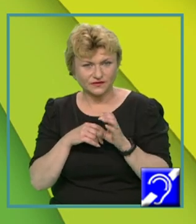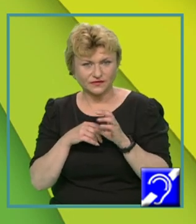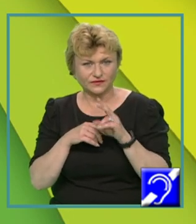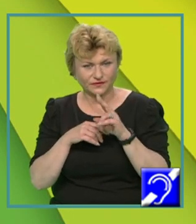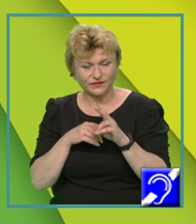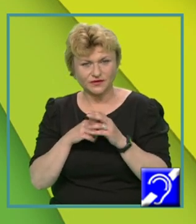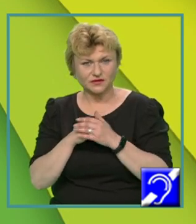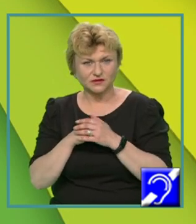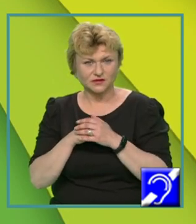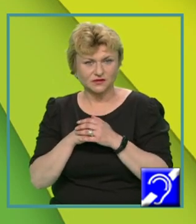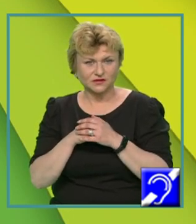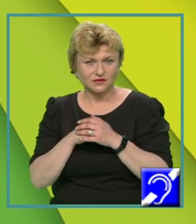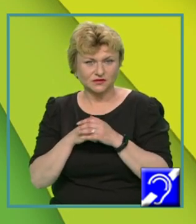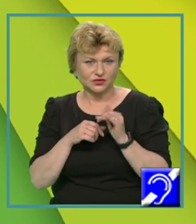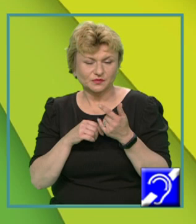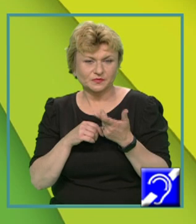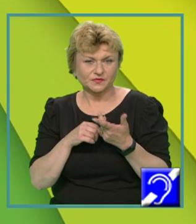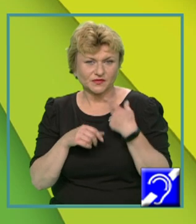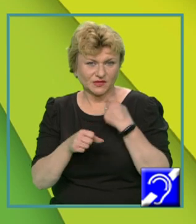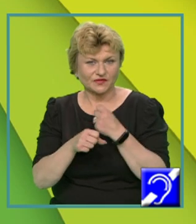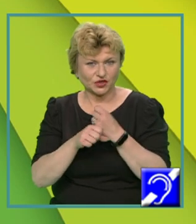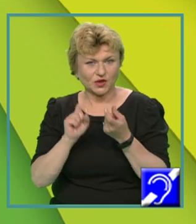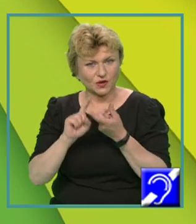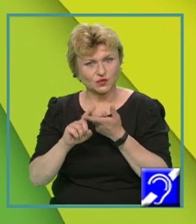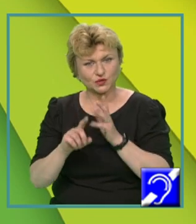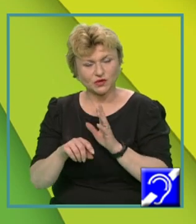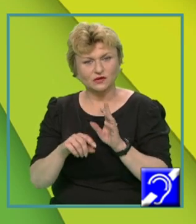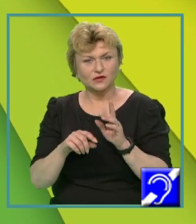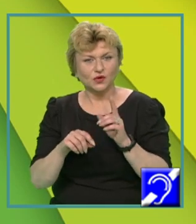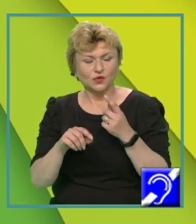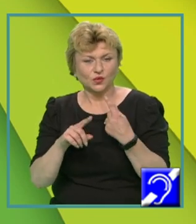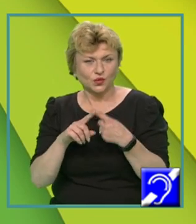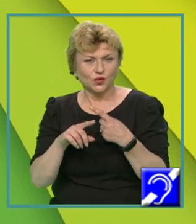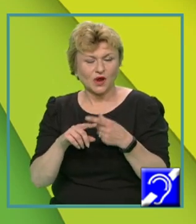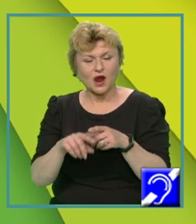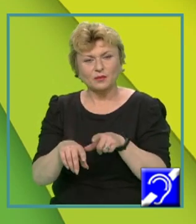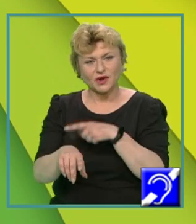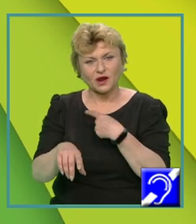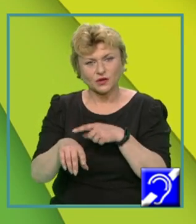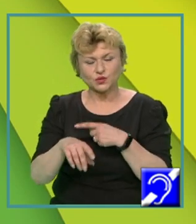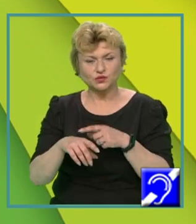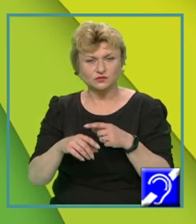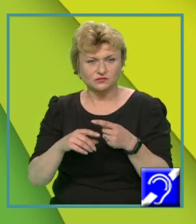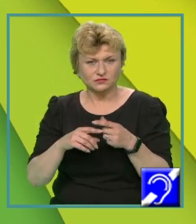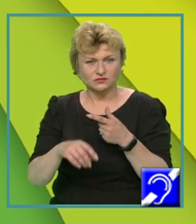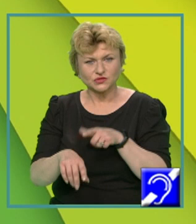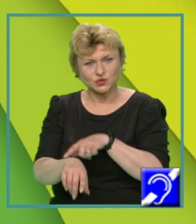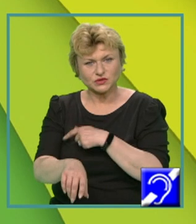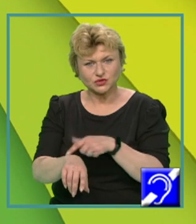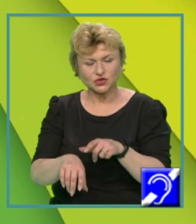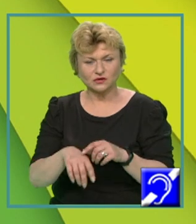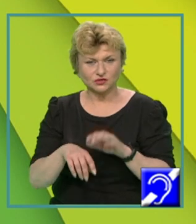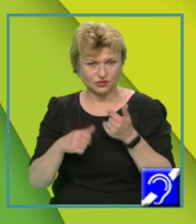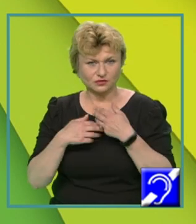alimentele, nutrimentele, observați, trec în sânge, se face legătura cu aparatul circulator. Aparatul circulator preia și oxigenul de